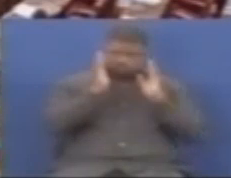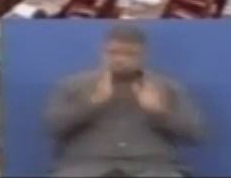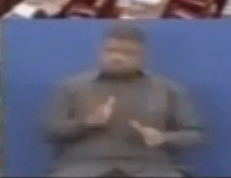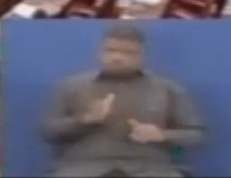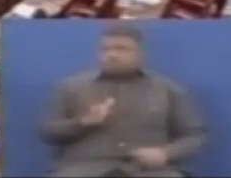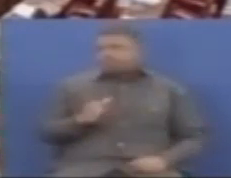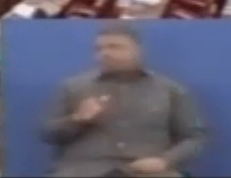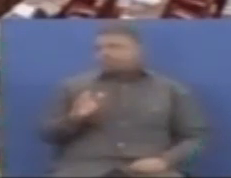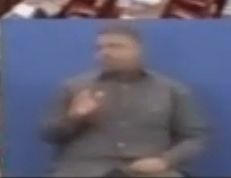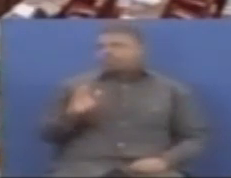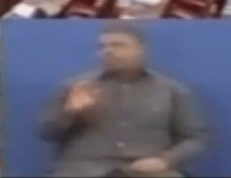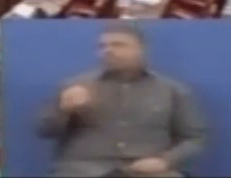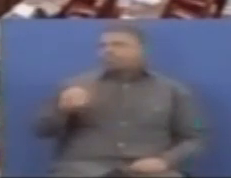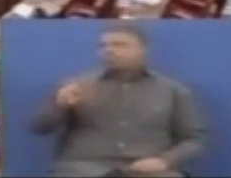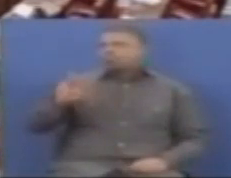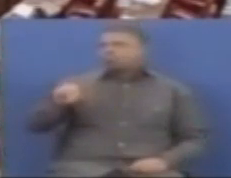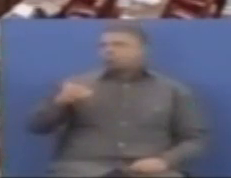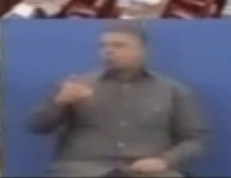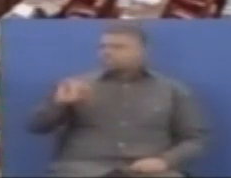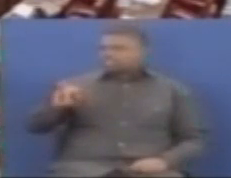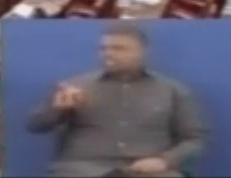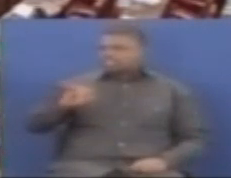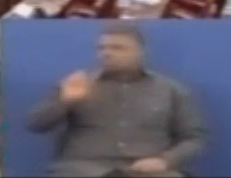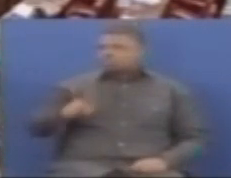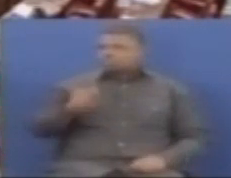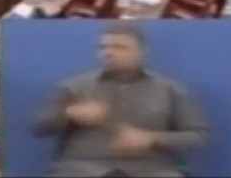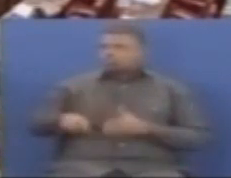Mheshimiwa Joseph Mkundi, swali la nyongeza.